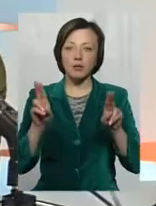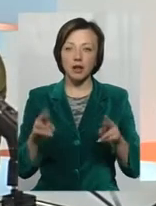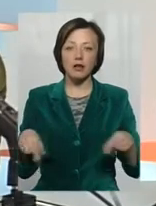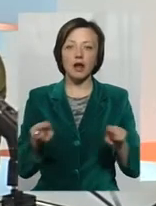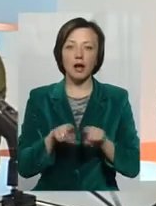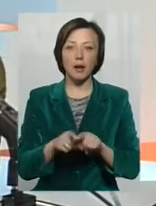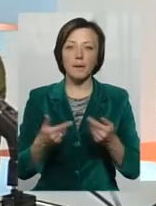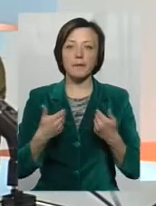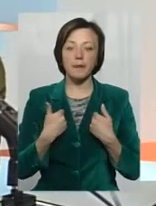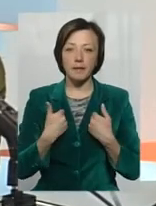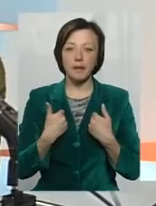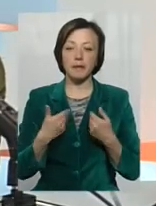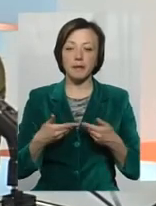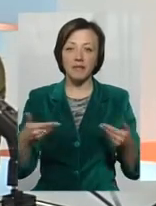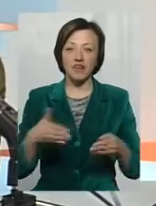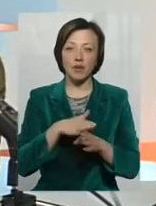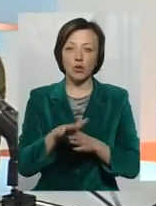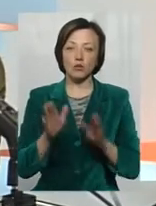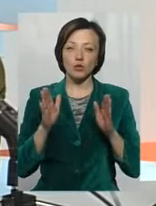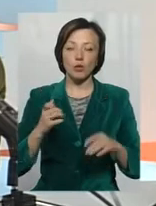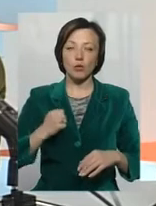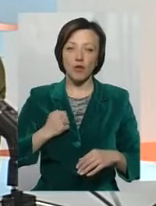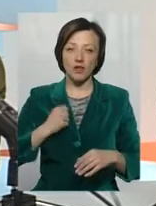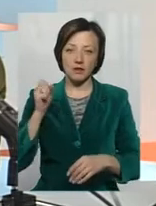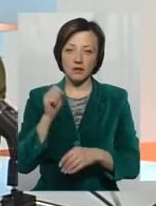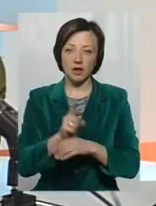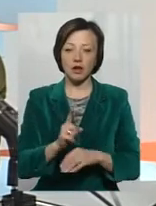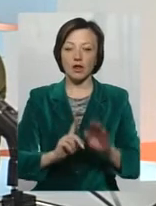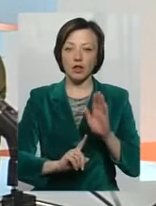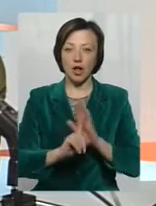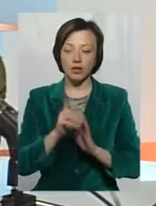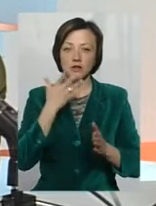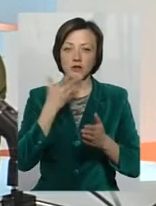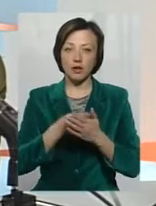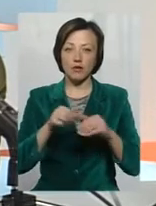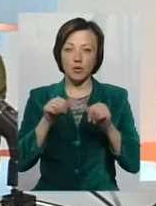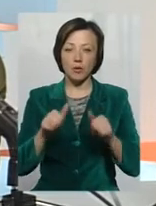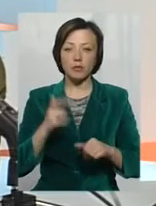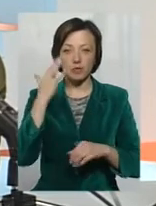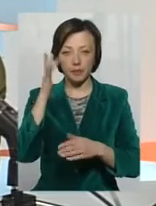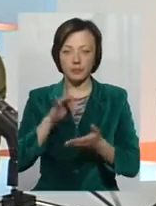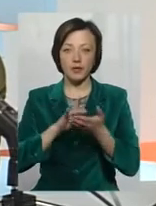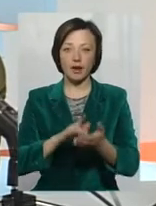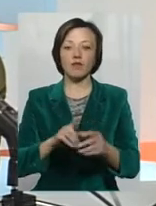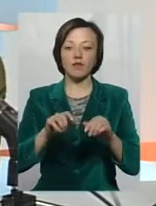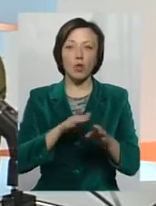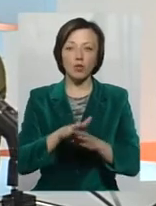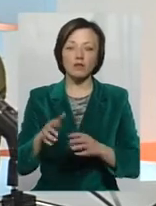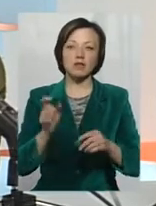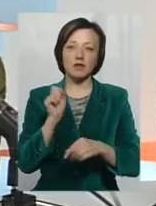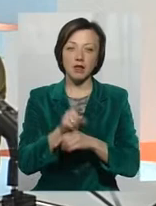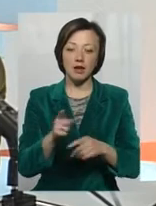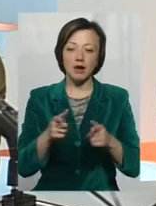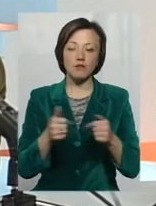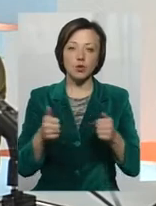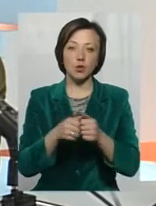виконуємо тільки суто службово-бойові завдання. Тобто ми почали своє формування з метою виконувати завдання в зоні проведення